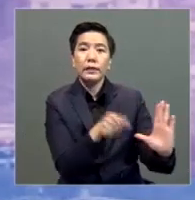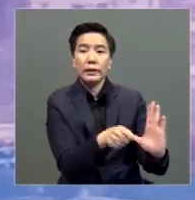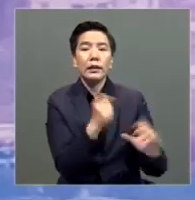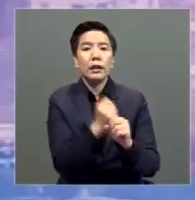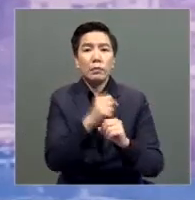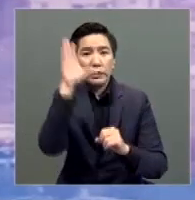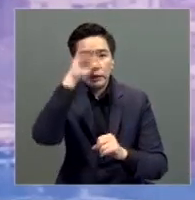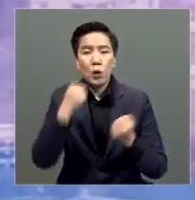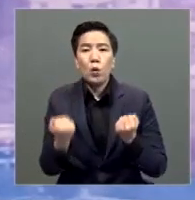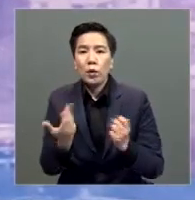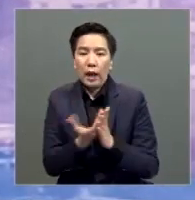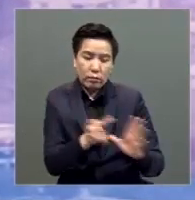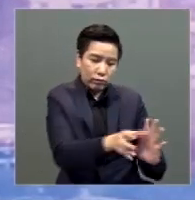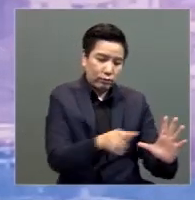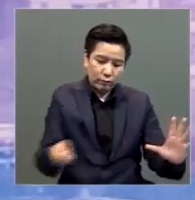ทำงานกันกลางคืน